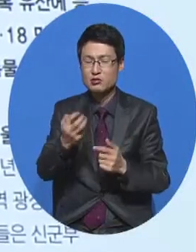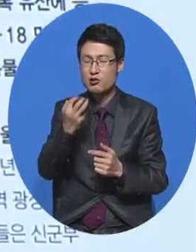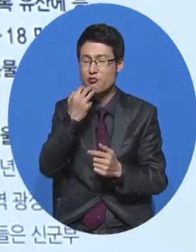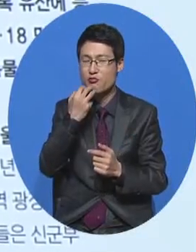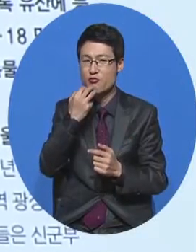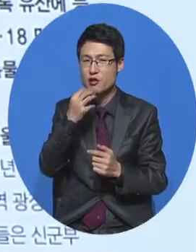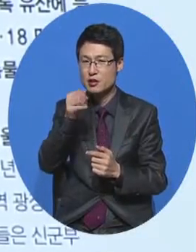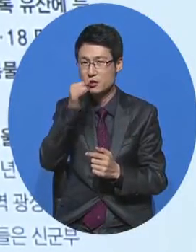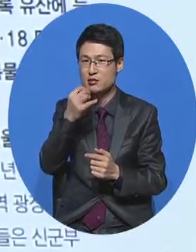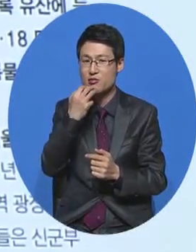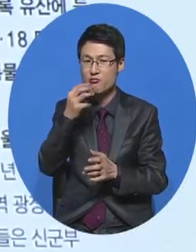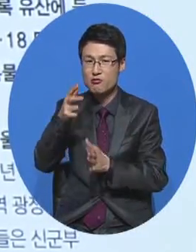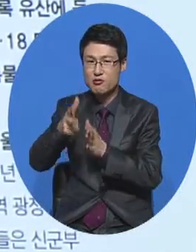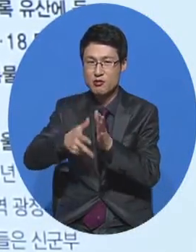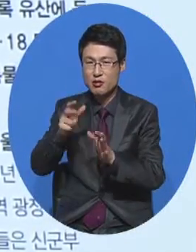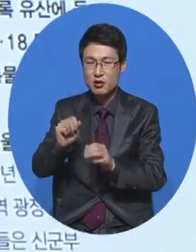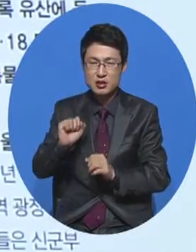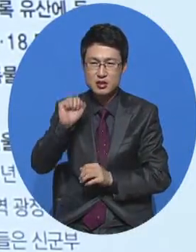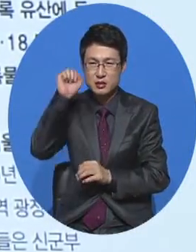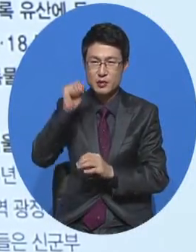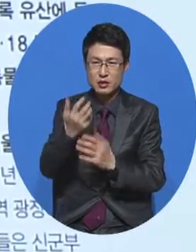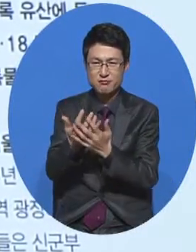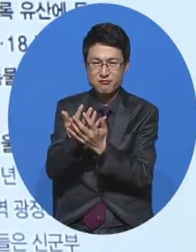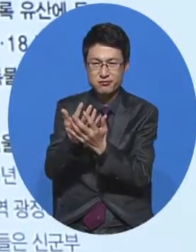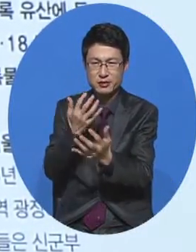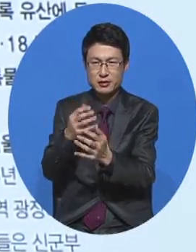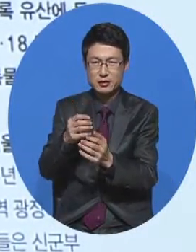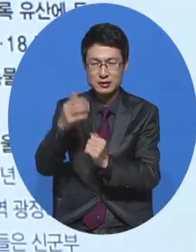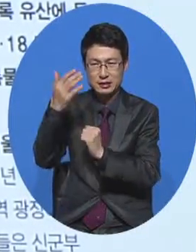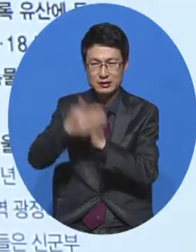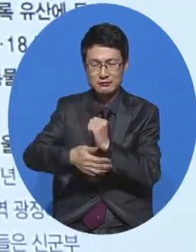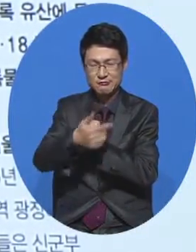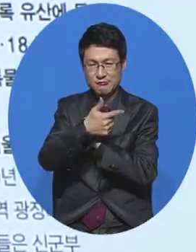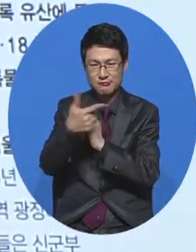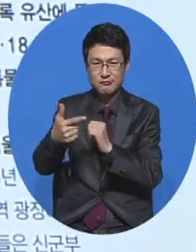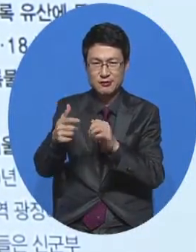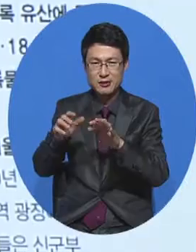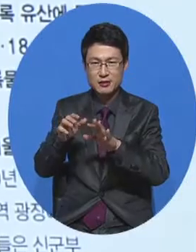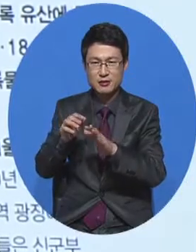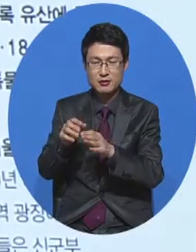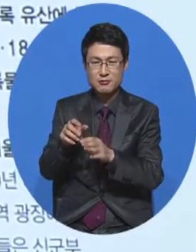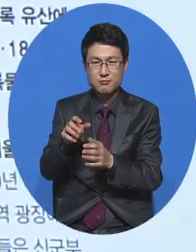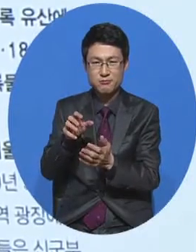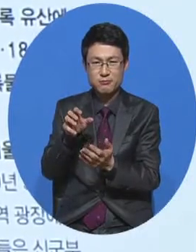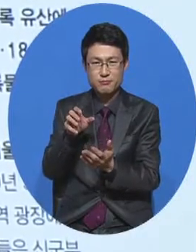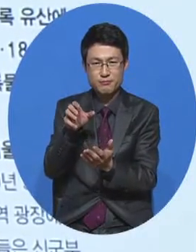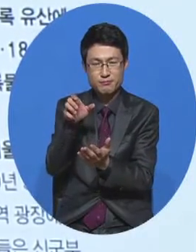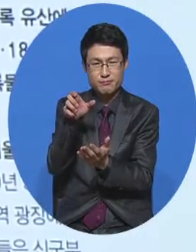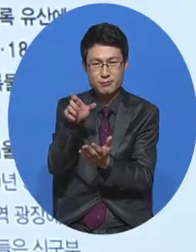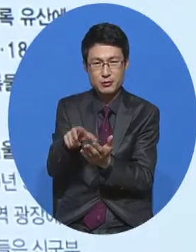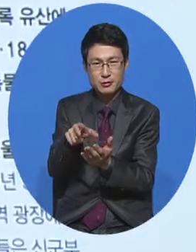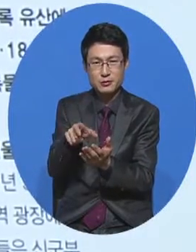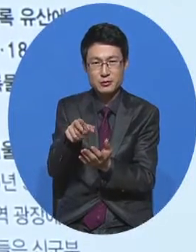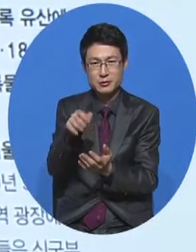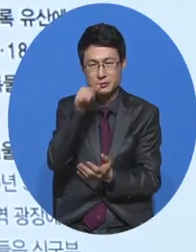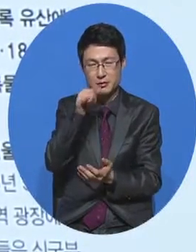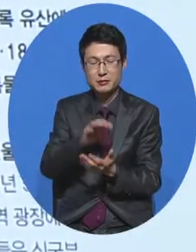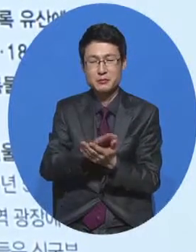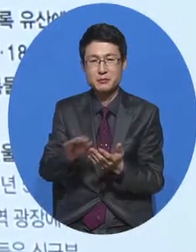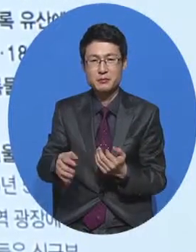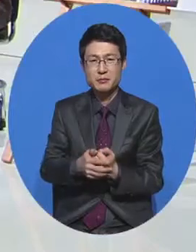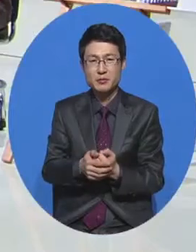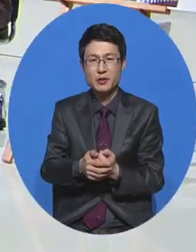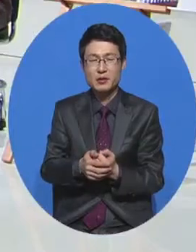있었던 서울역 미 즉 제 사진을 가장 크게 이렇게 어쩌면 맞춰서 어 사진을 배치했다 라고요